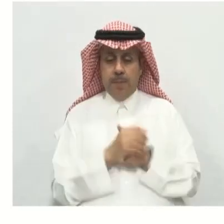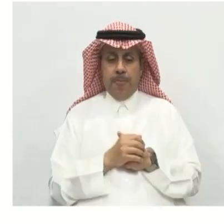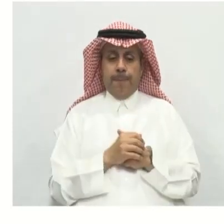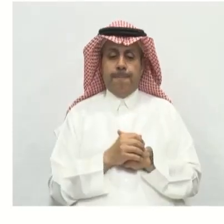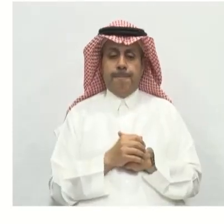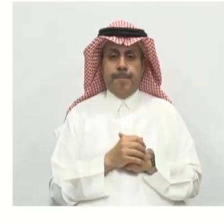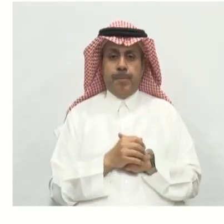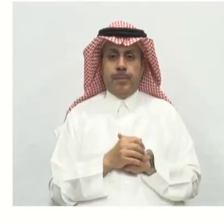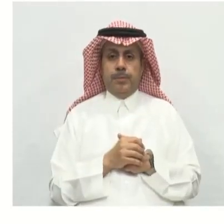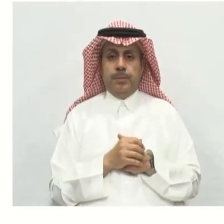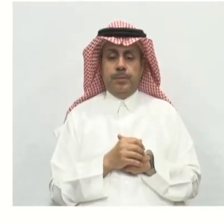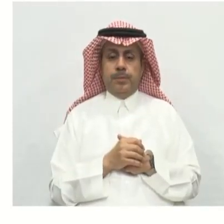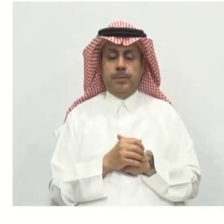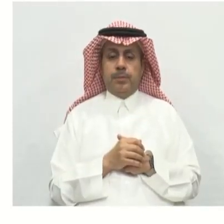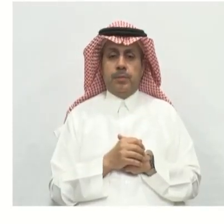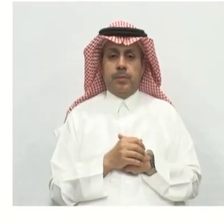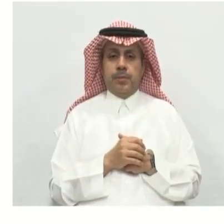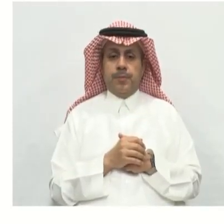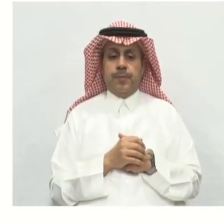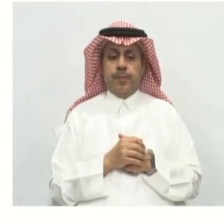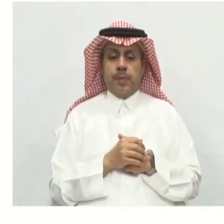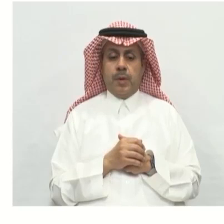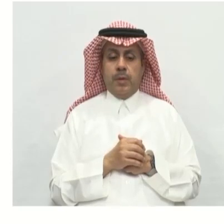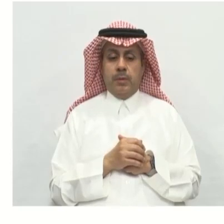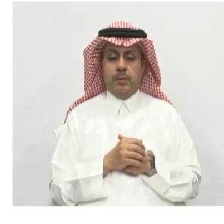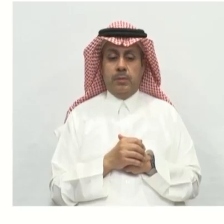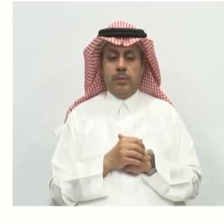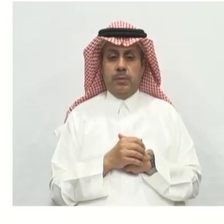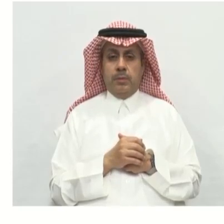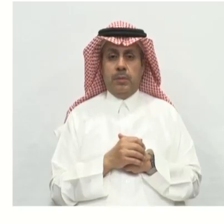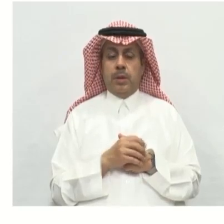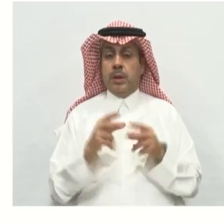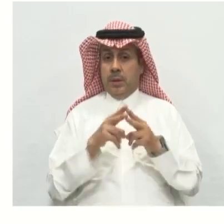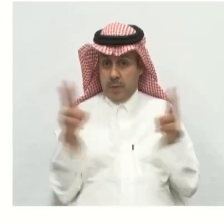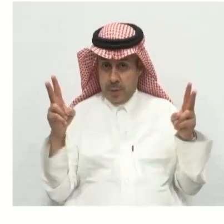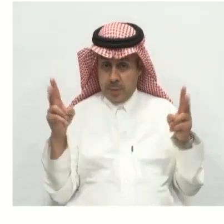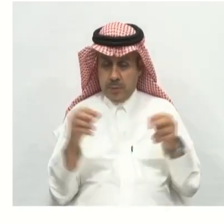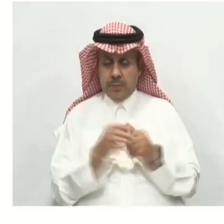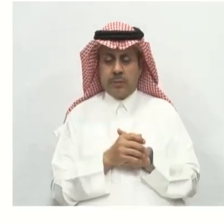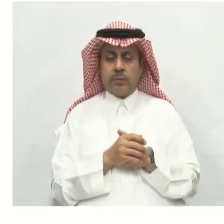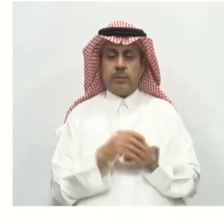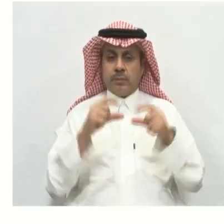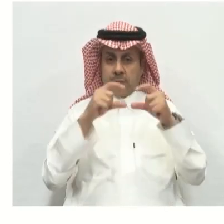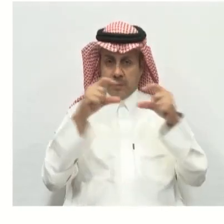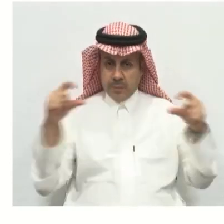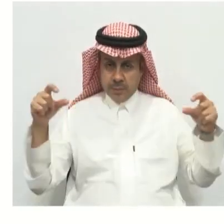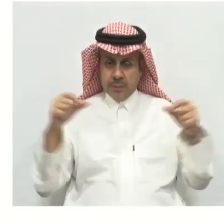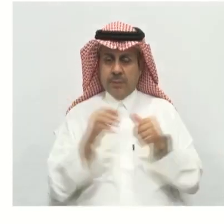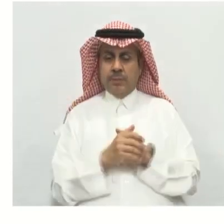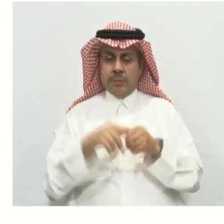لدينا هنا في هذا التكست النص تيكنا سن تفصيل او فصل الجمله هنا